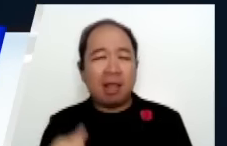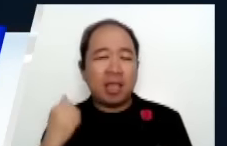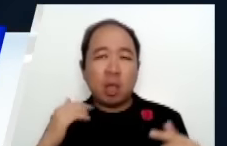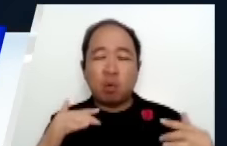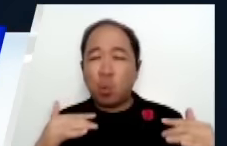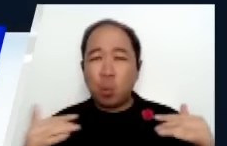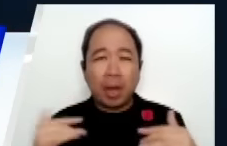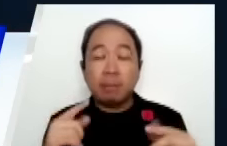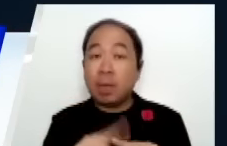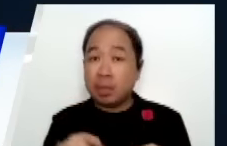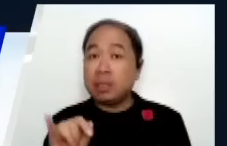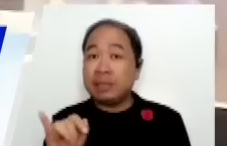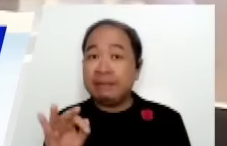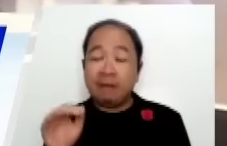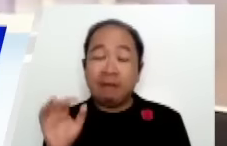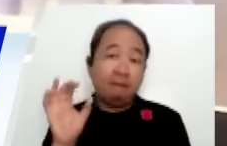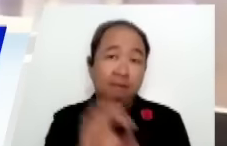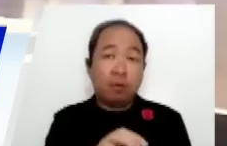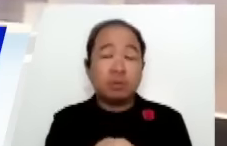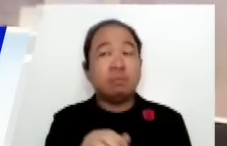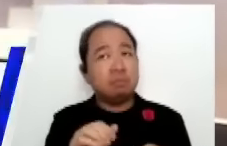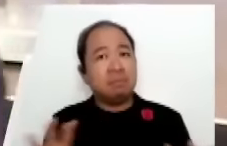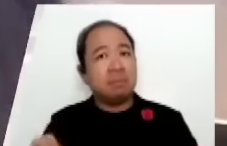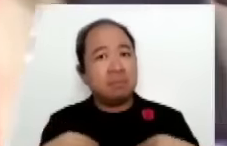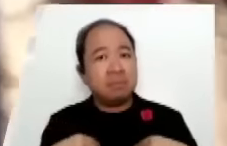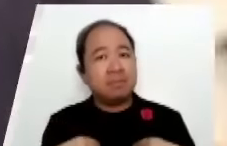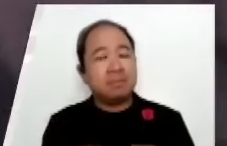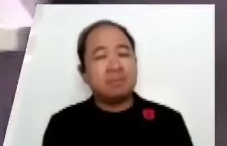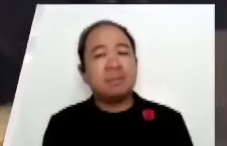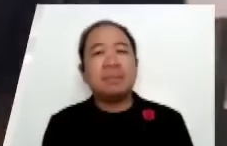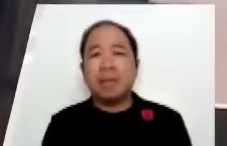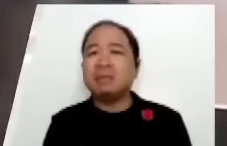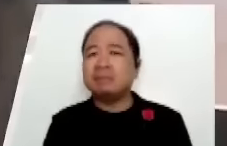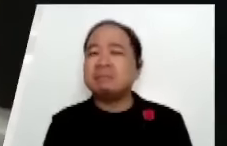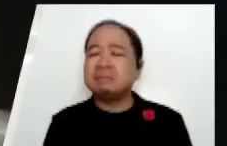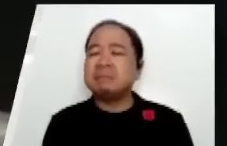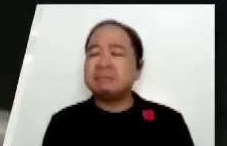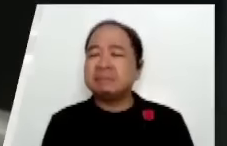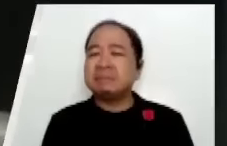will never be the first one to strike. Para sa GMA Integrated